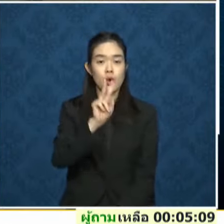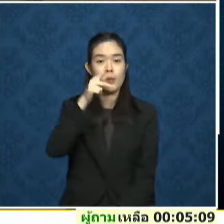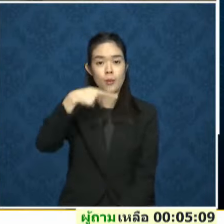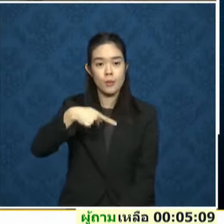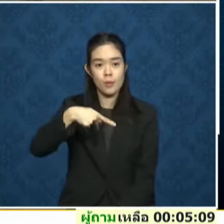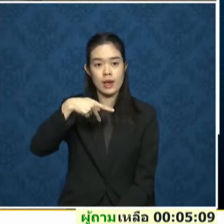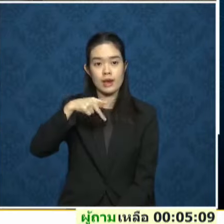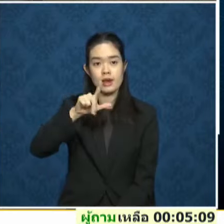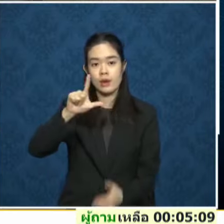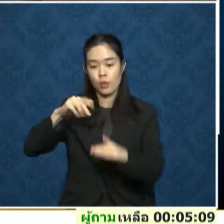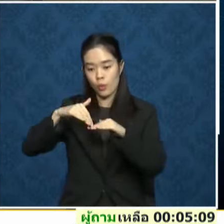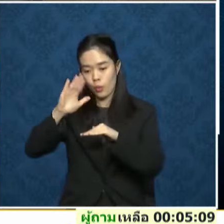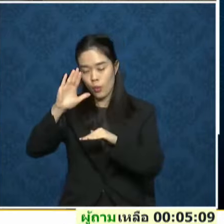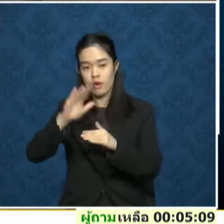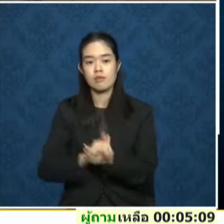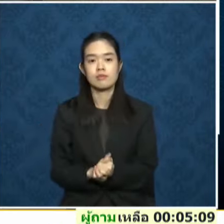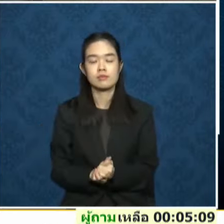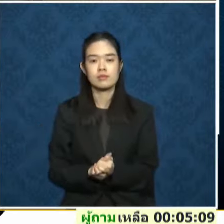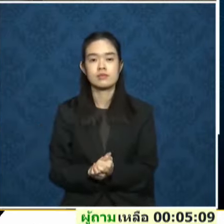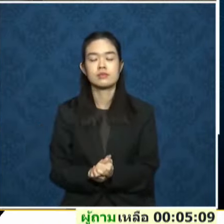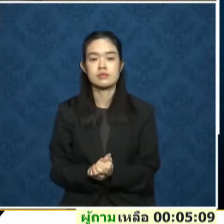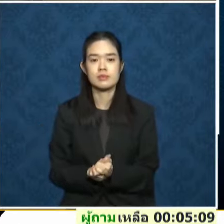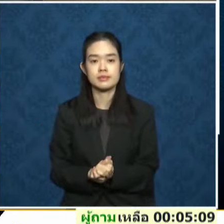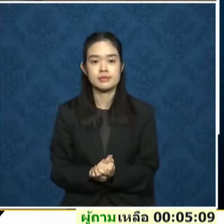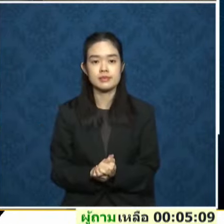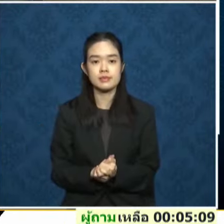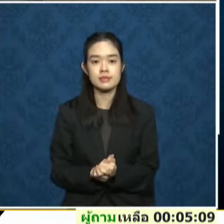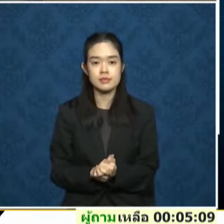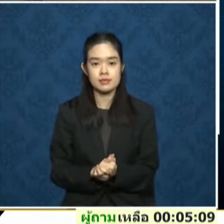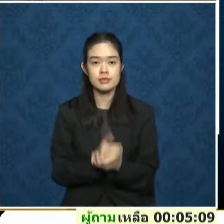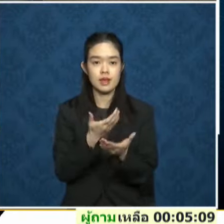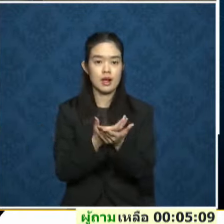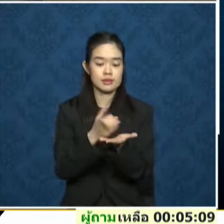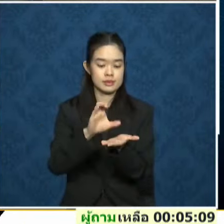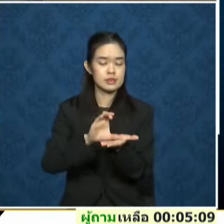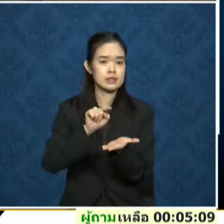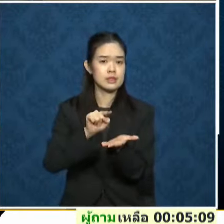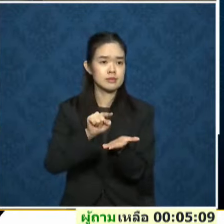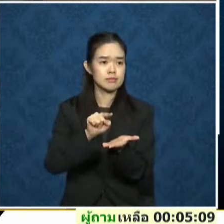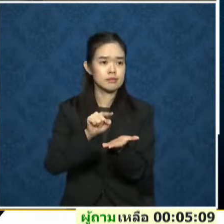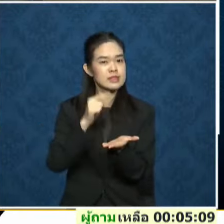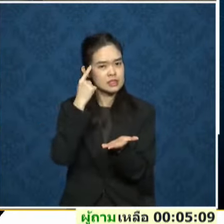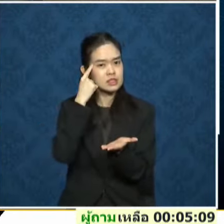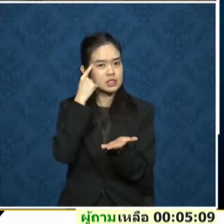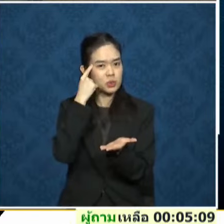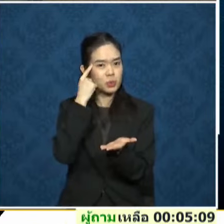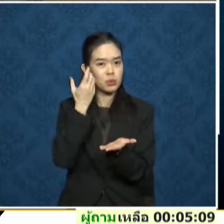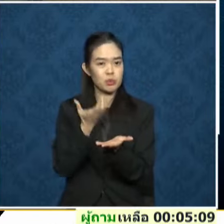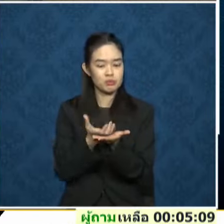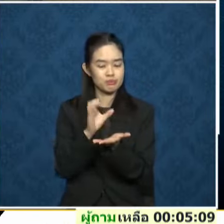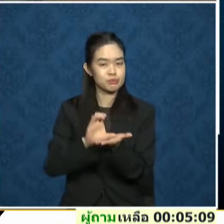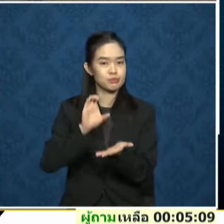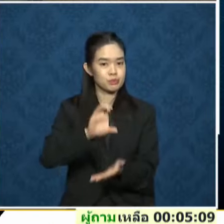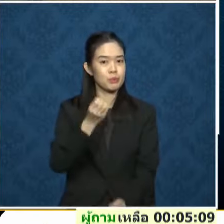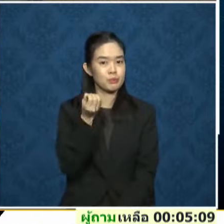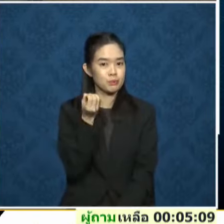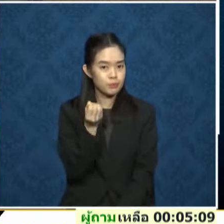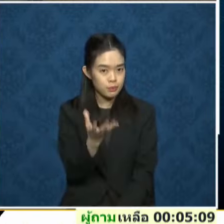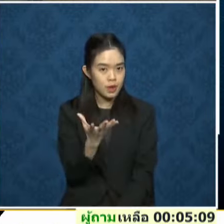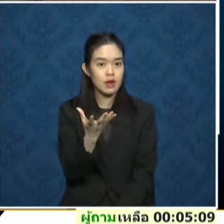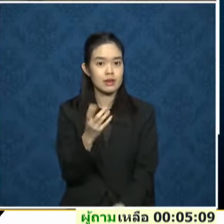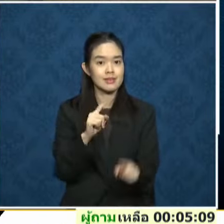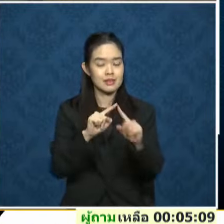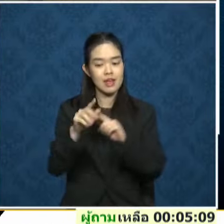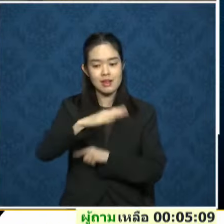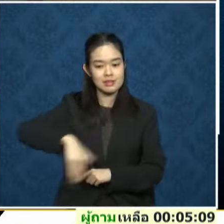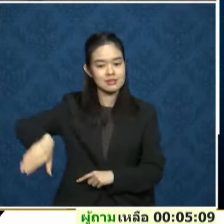าทซึ่งเป็นงบประมาณที่มากไหมก็ดูเหมือนมากแต่ผมเชื่อว่า